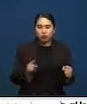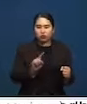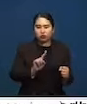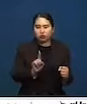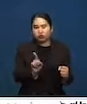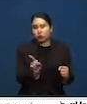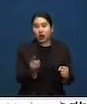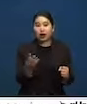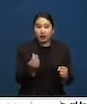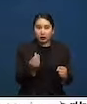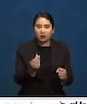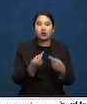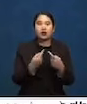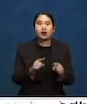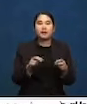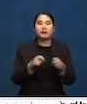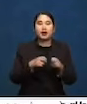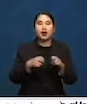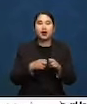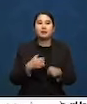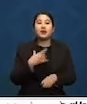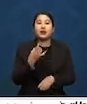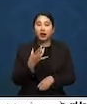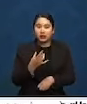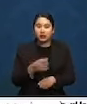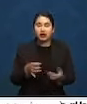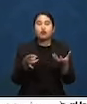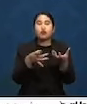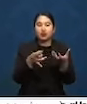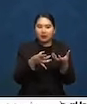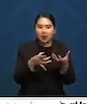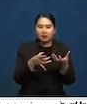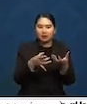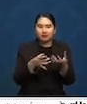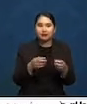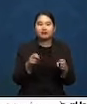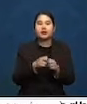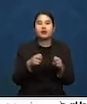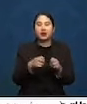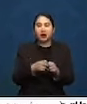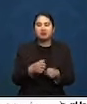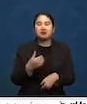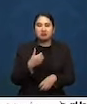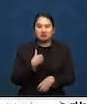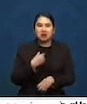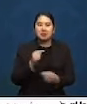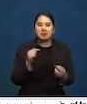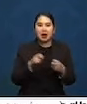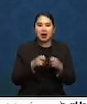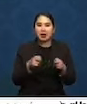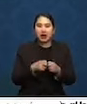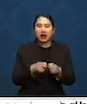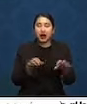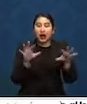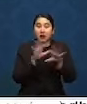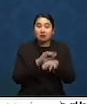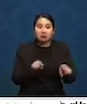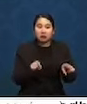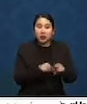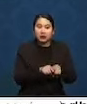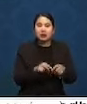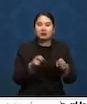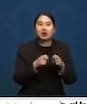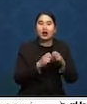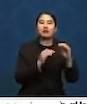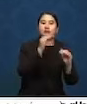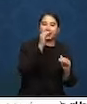เร็วแต่ปัญหาทั้งเหลื่อมล้ำแลก็คุณภาพเนี่ยมันเป็น tn Troubleครับปัญหาเขาเรียกปัญหาแฝดทั้งเหลื่อม